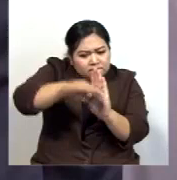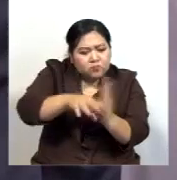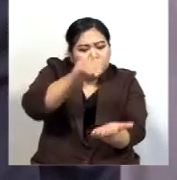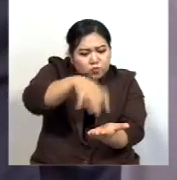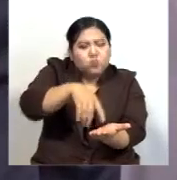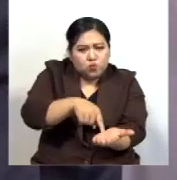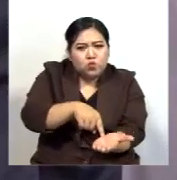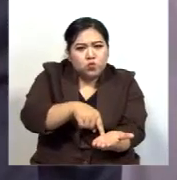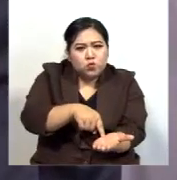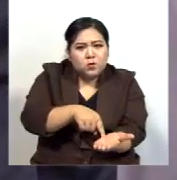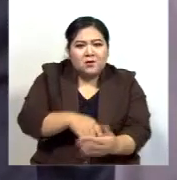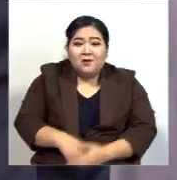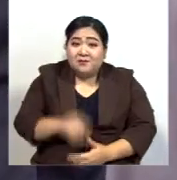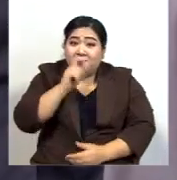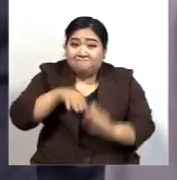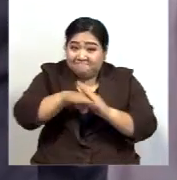งไหมครับ